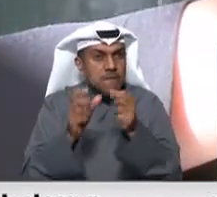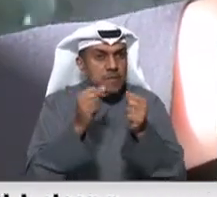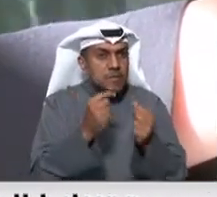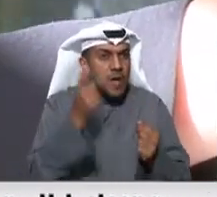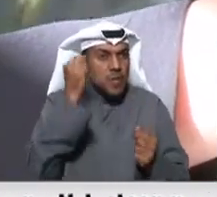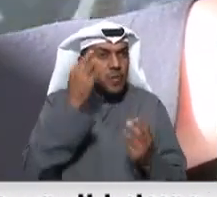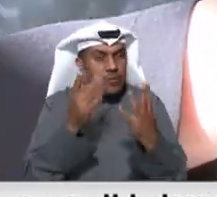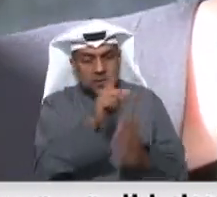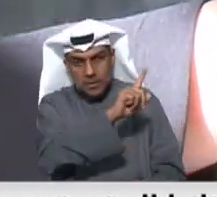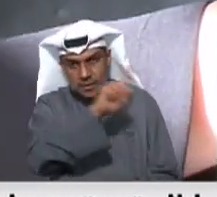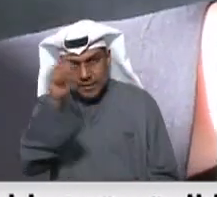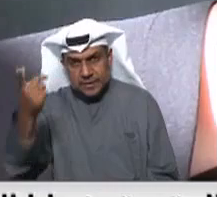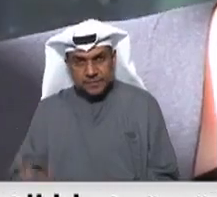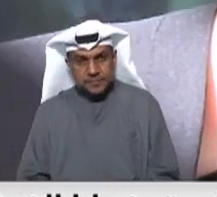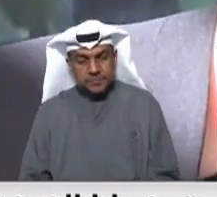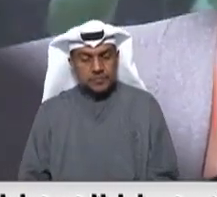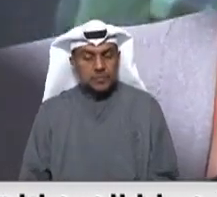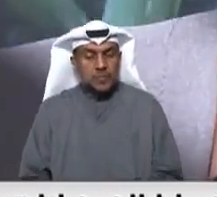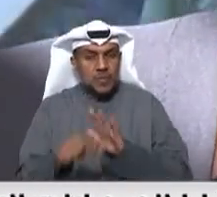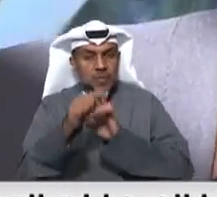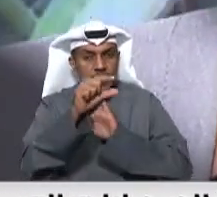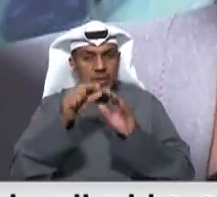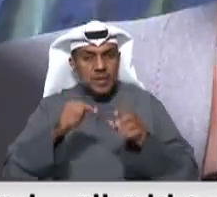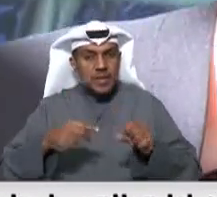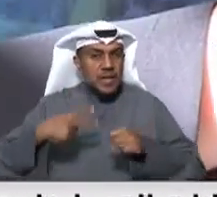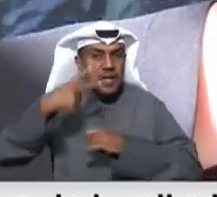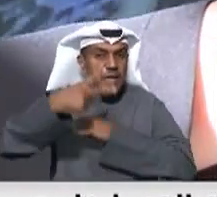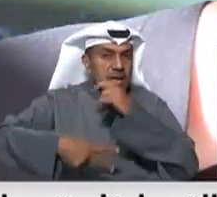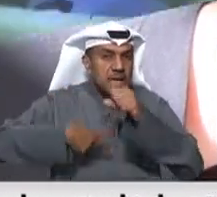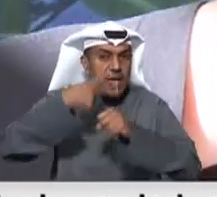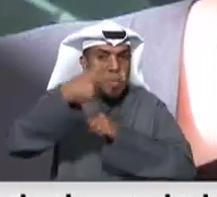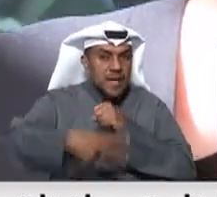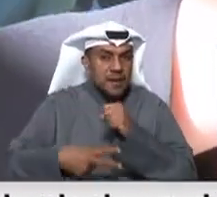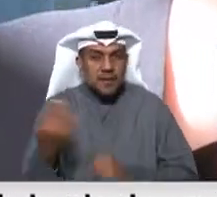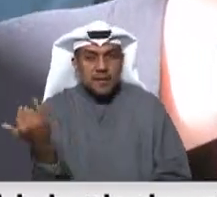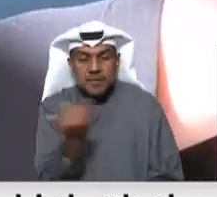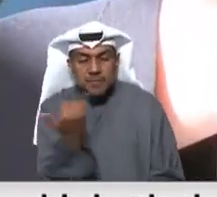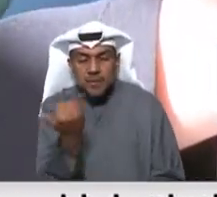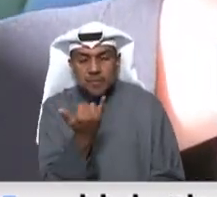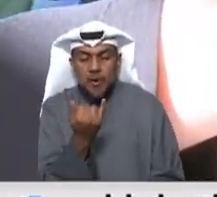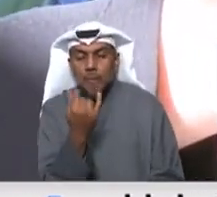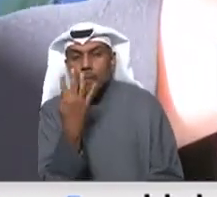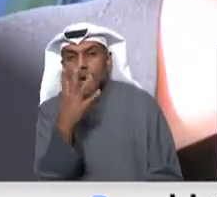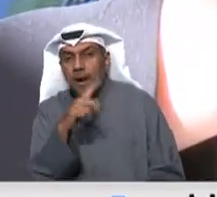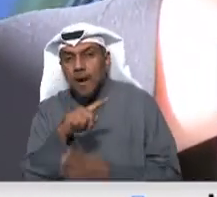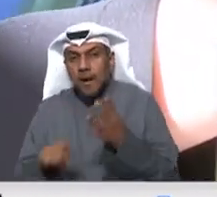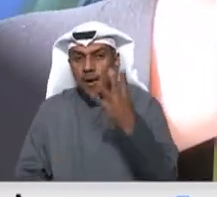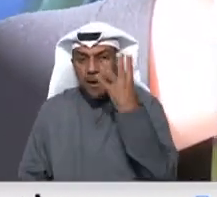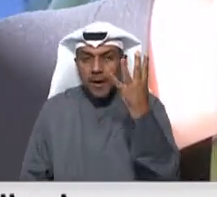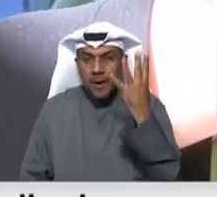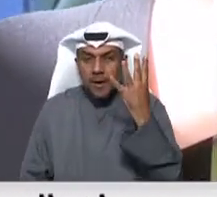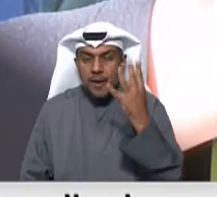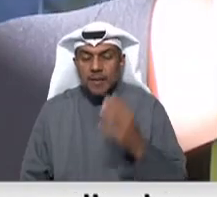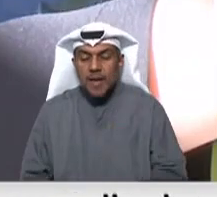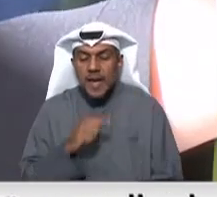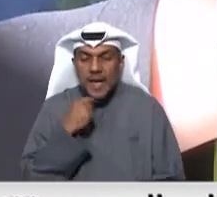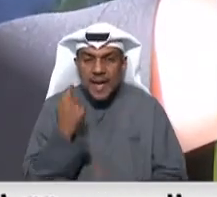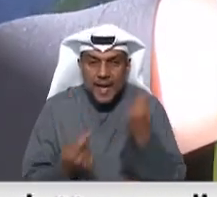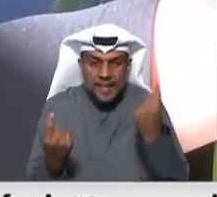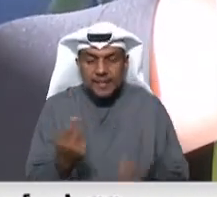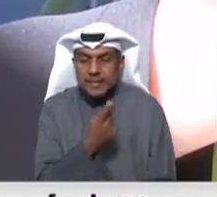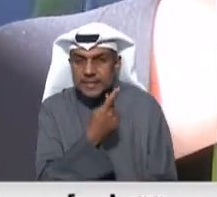طبعا شعار الاكسبو او البستنه بس هو متخصص في اربع محاور رئيسيه اللي هي زراعه الحديثه التكنولوجيا